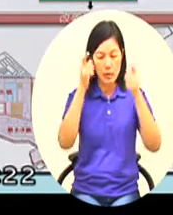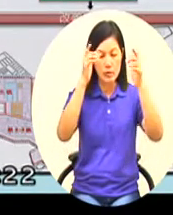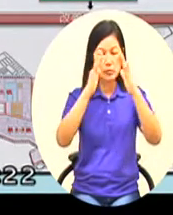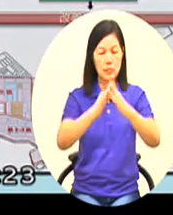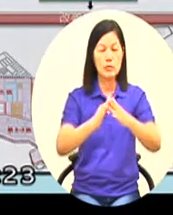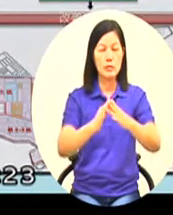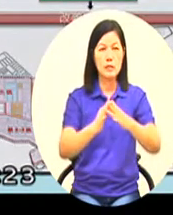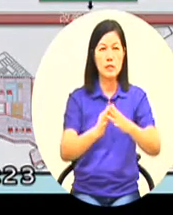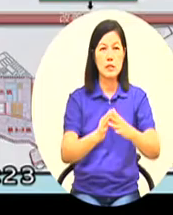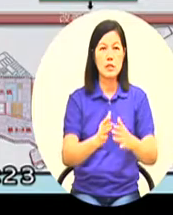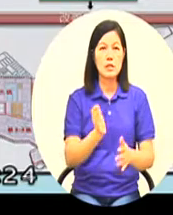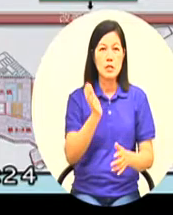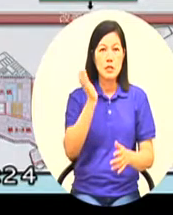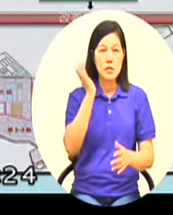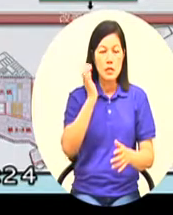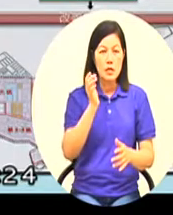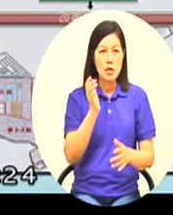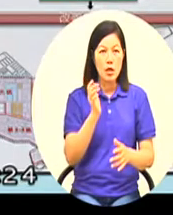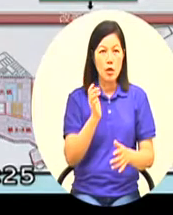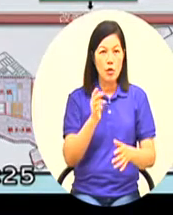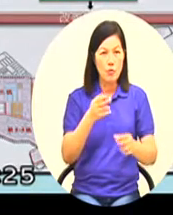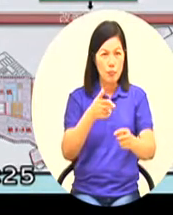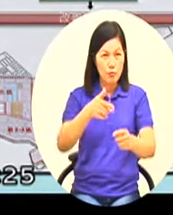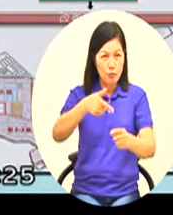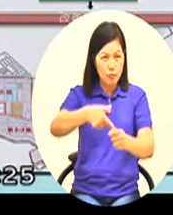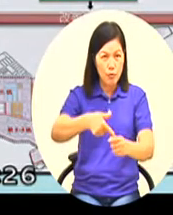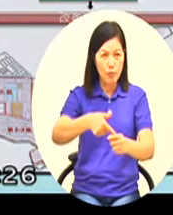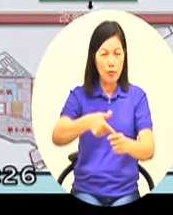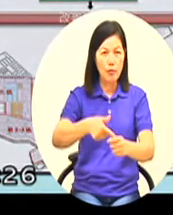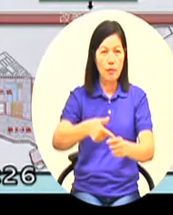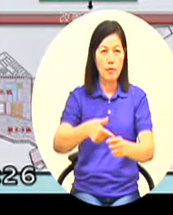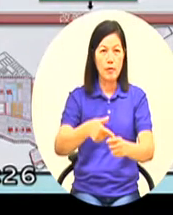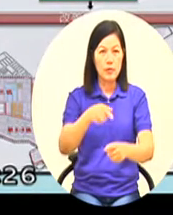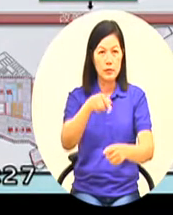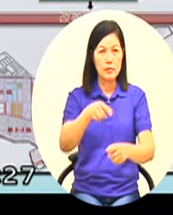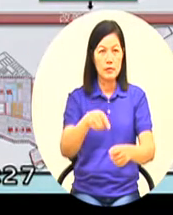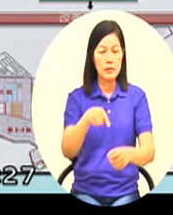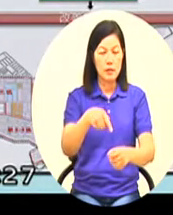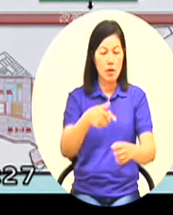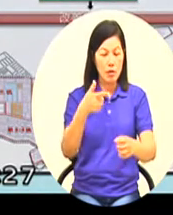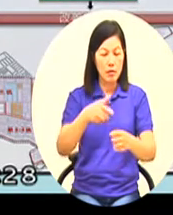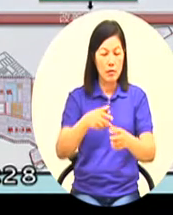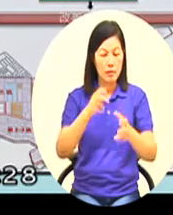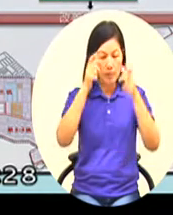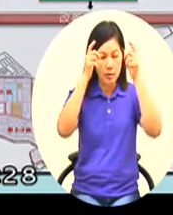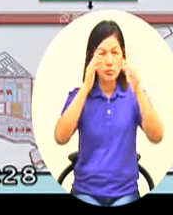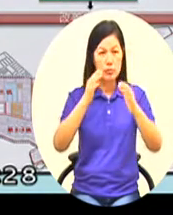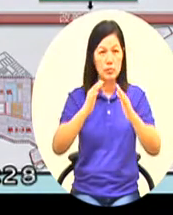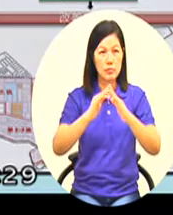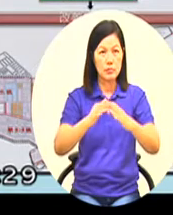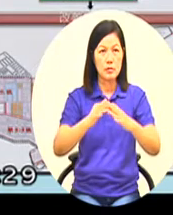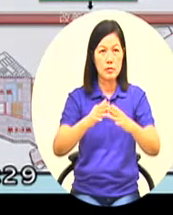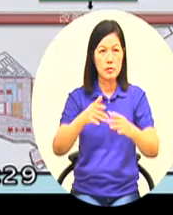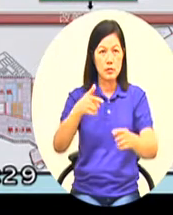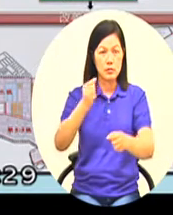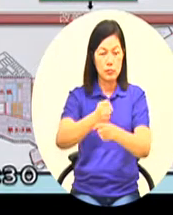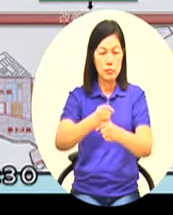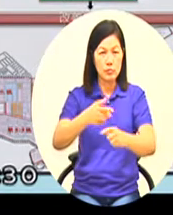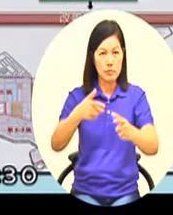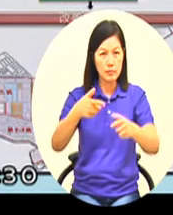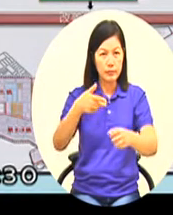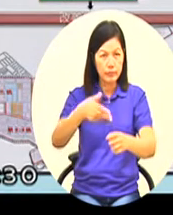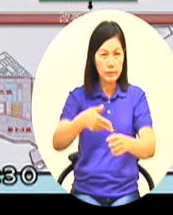厂，这个整个一个目前推动的情形，在高雄炼油厂里面总共的一个公告的